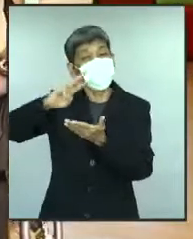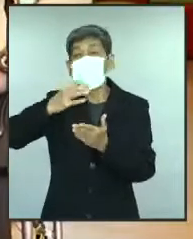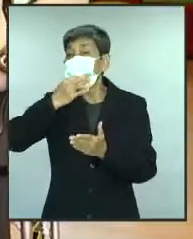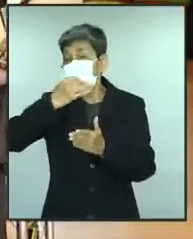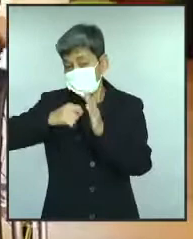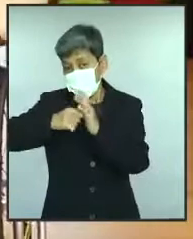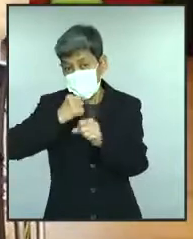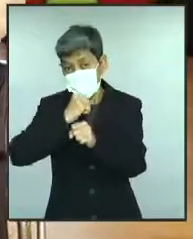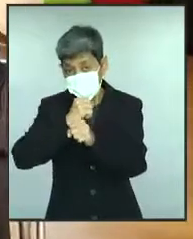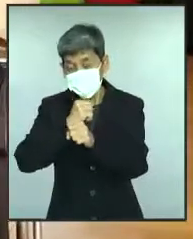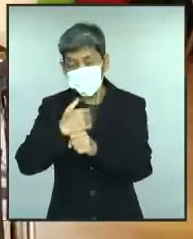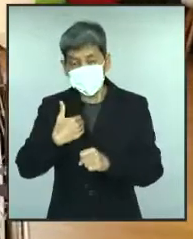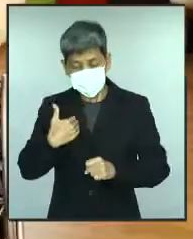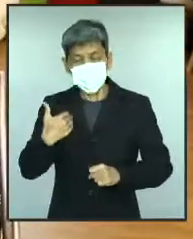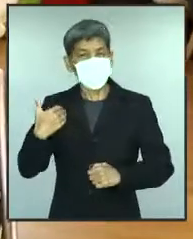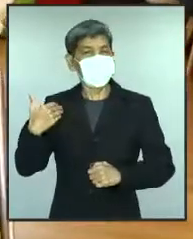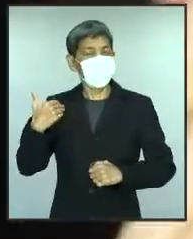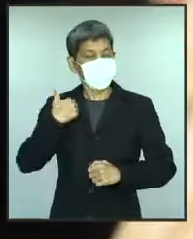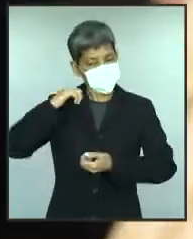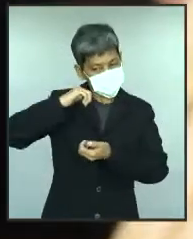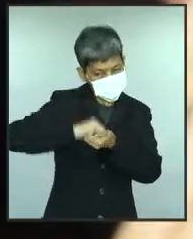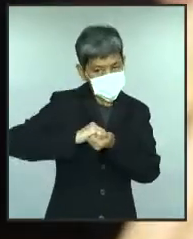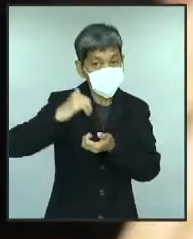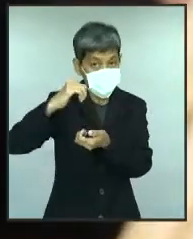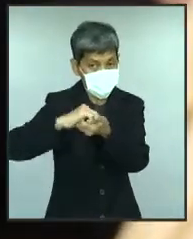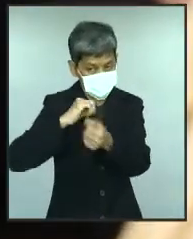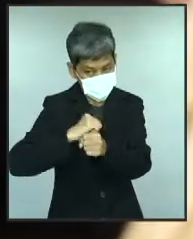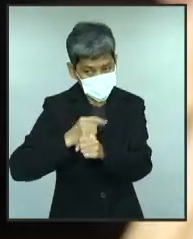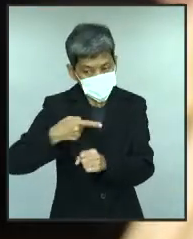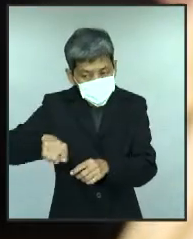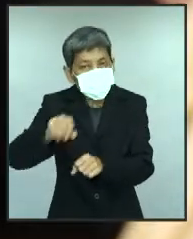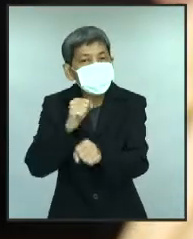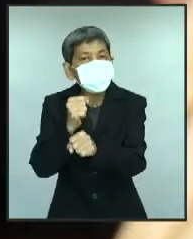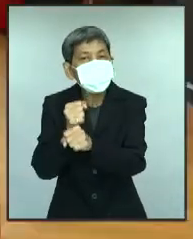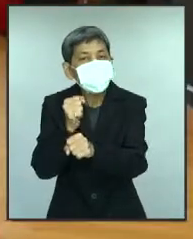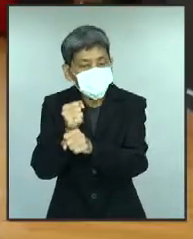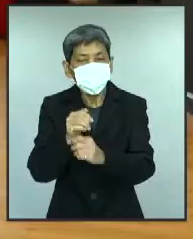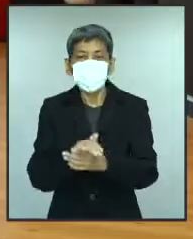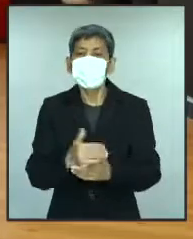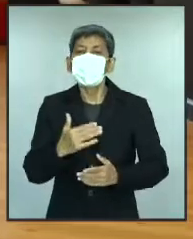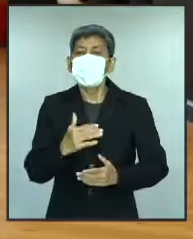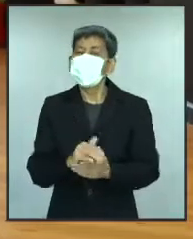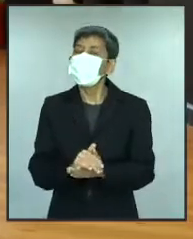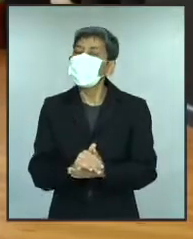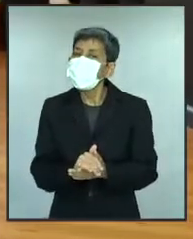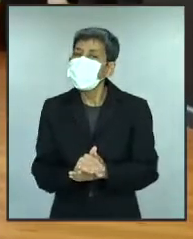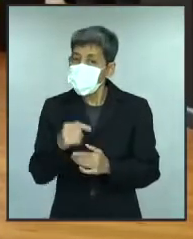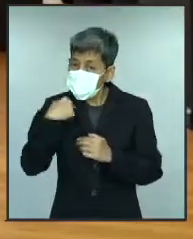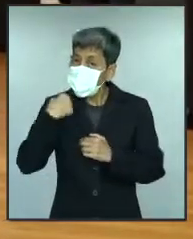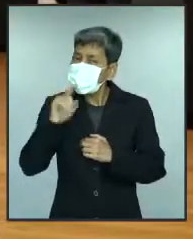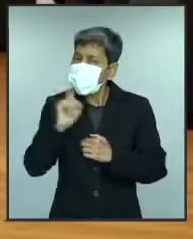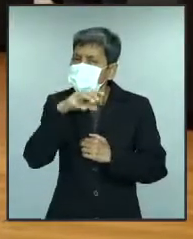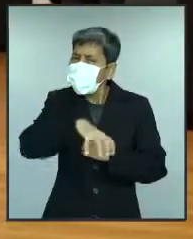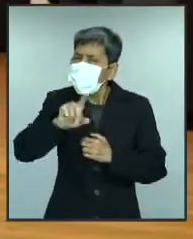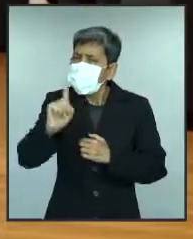นิคที่เรามีสัญญาร่วมกันเนี่ยให้เขาดำเนินการก็แค่ตรงนั้น มีที่ไหนไหมครับอาจารย